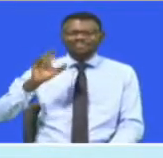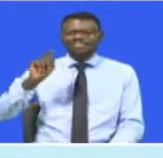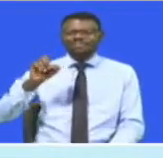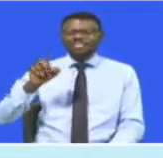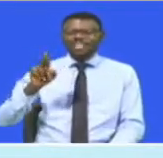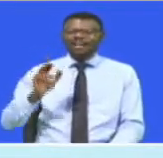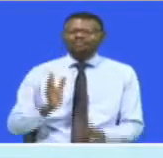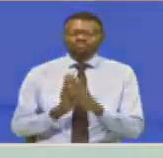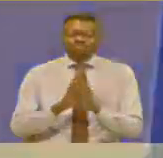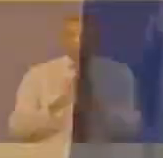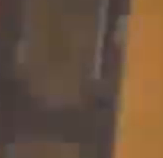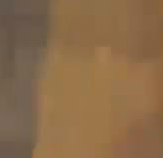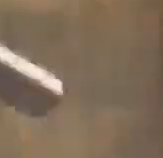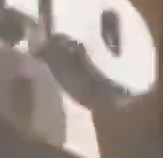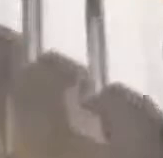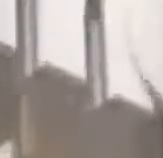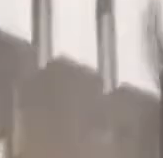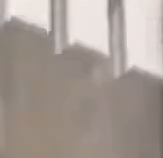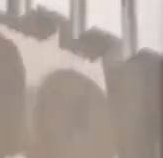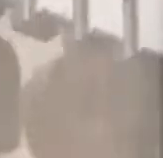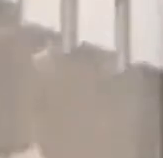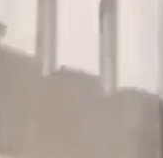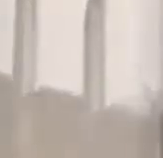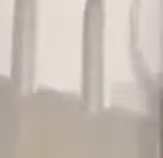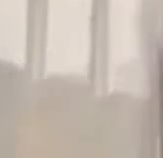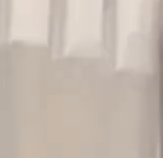ya Mirindimo. Hakuna